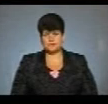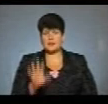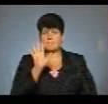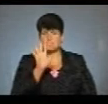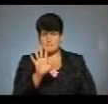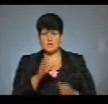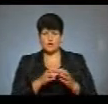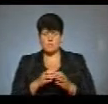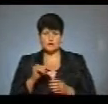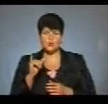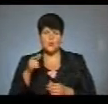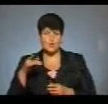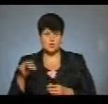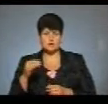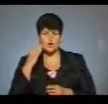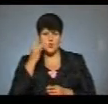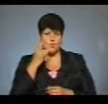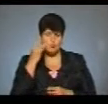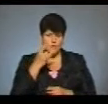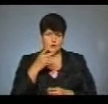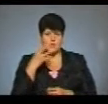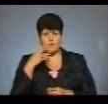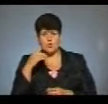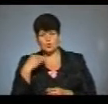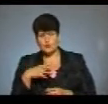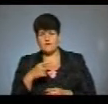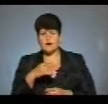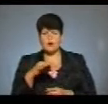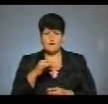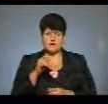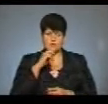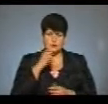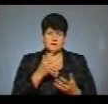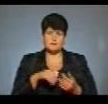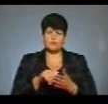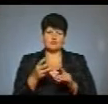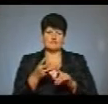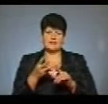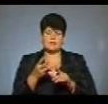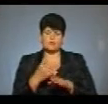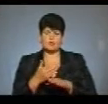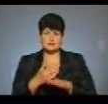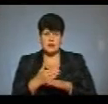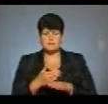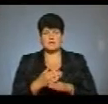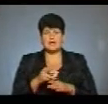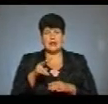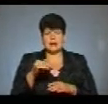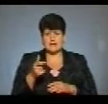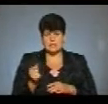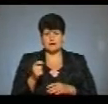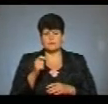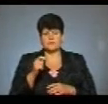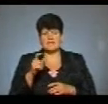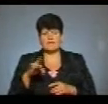5 команд з Угорщини, Румунії, Молдови, Хорватії та України беруть участь у 3-му етапі Ліги Європи з греко-римської боротьби.